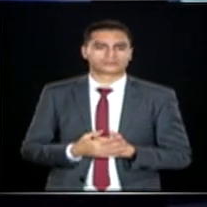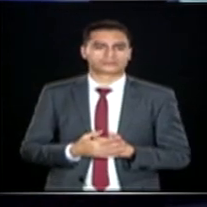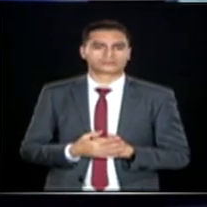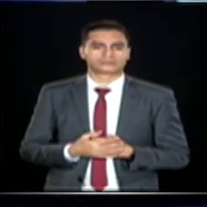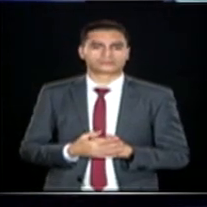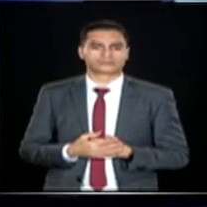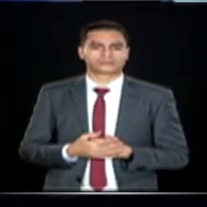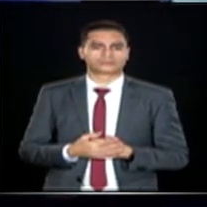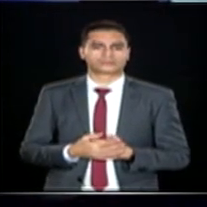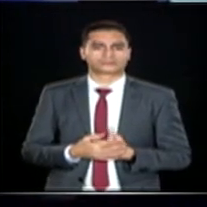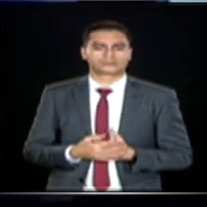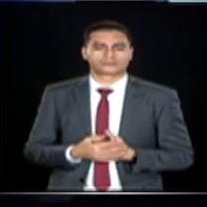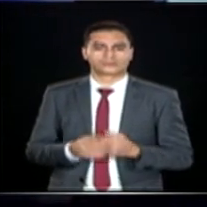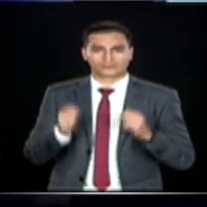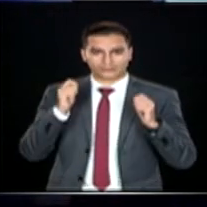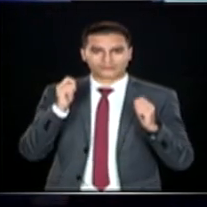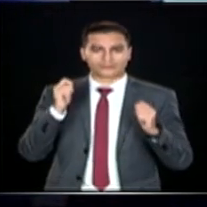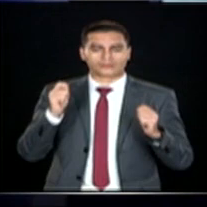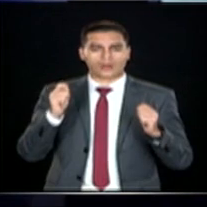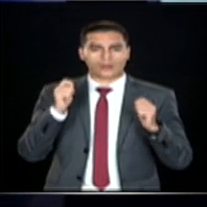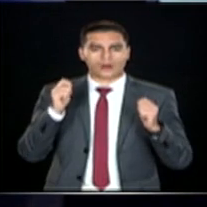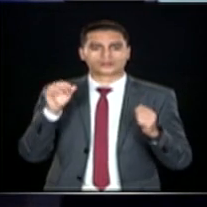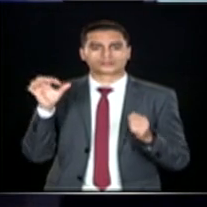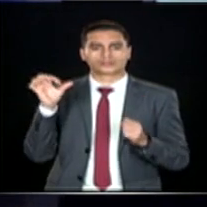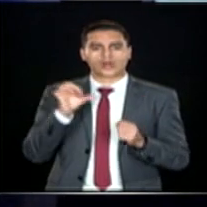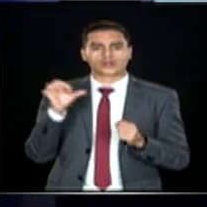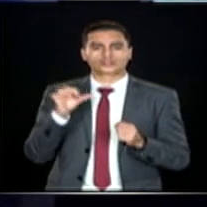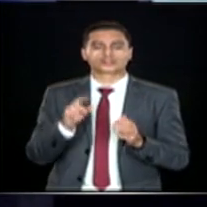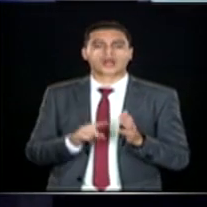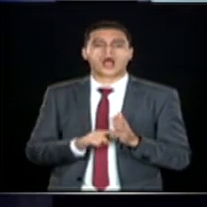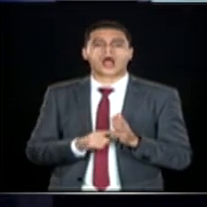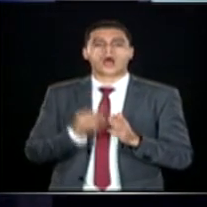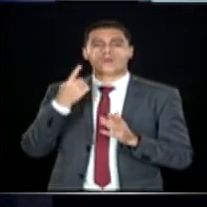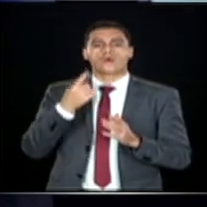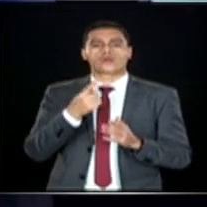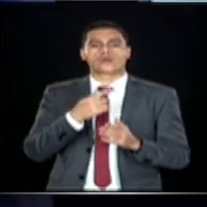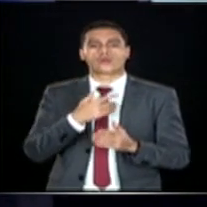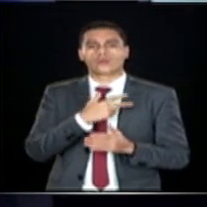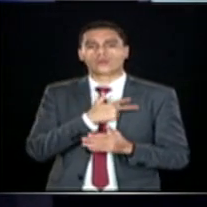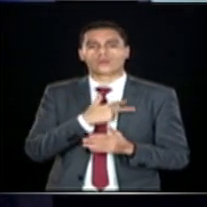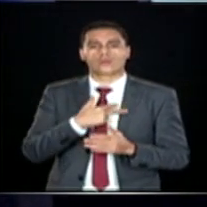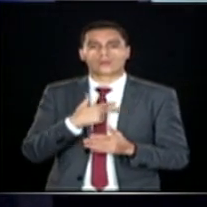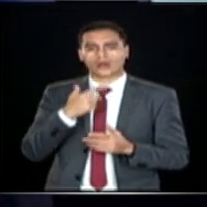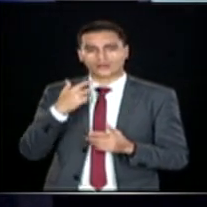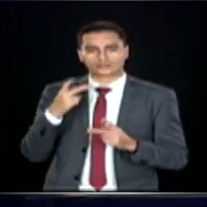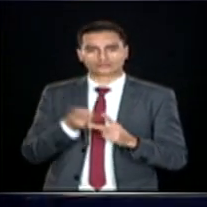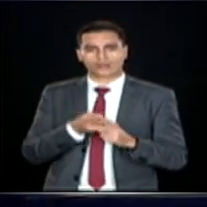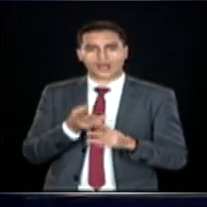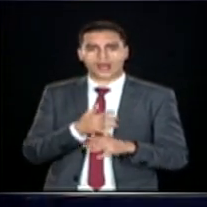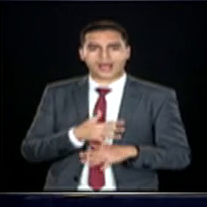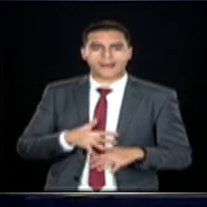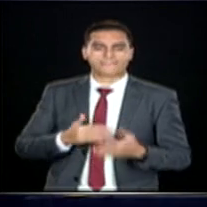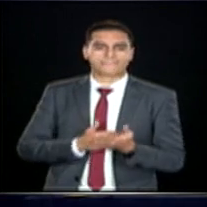ثورة 19 أدت لتكوين أول حكومة شعبية برئاسة سعد زغلول